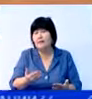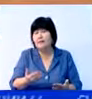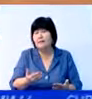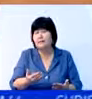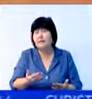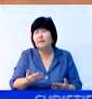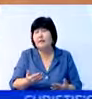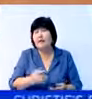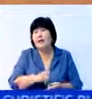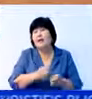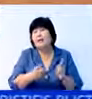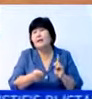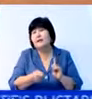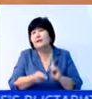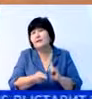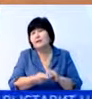детерминированы